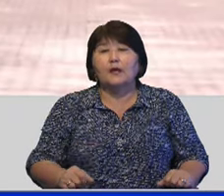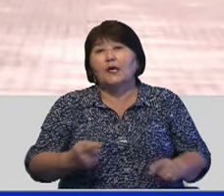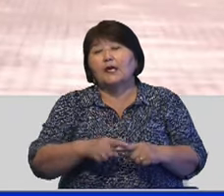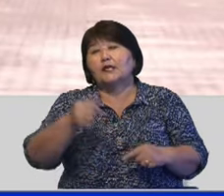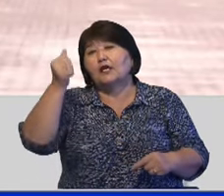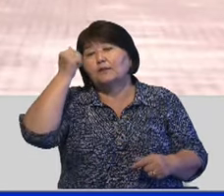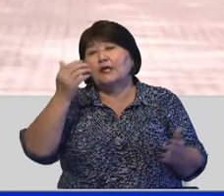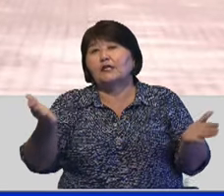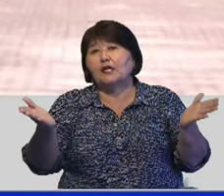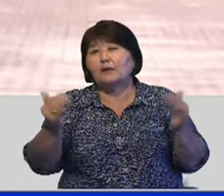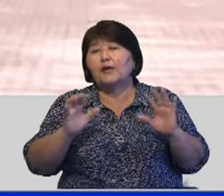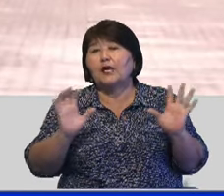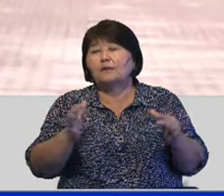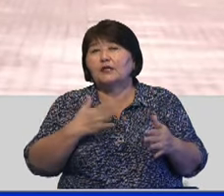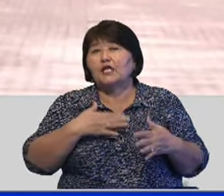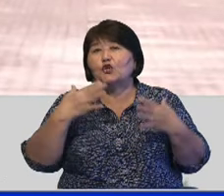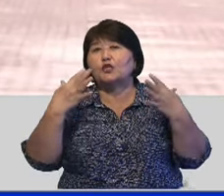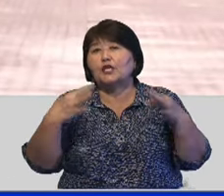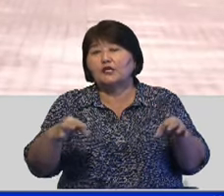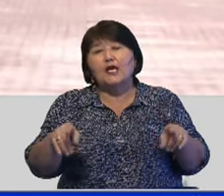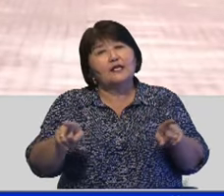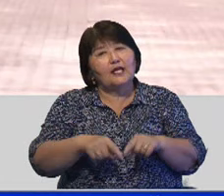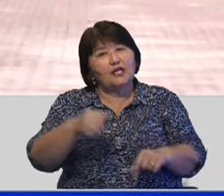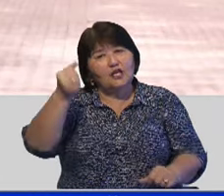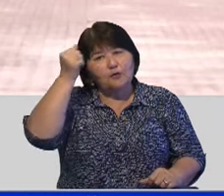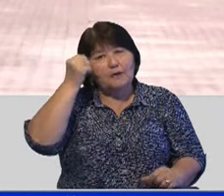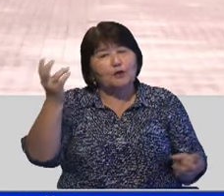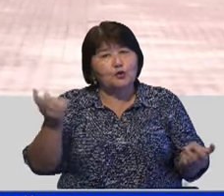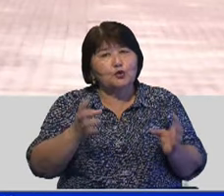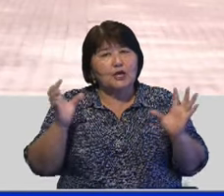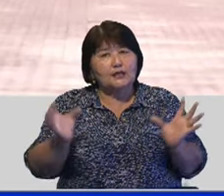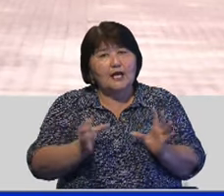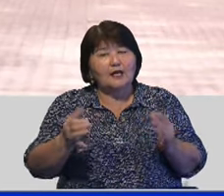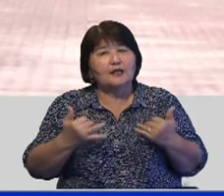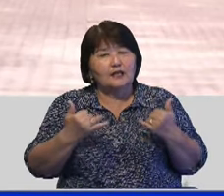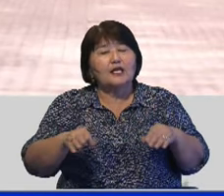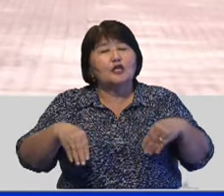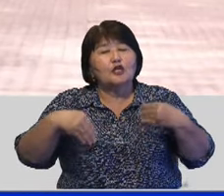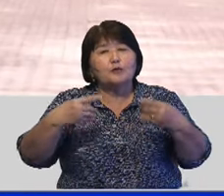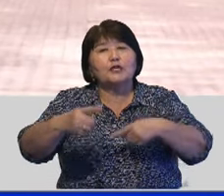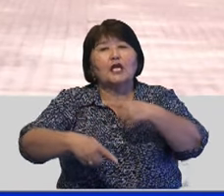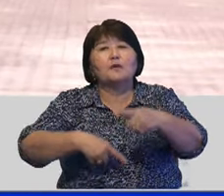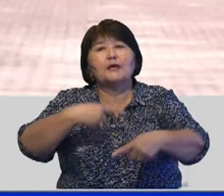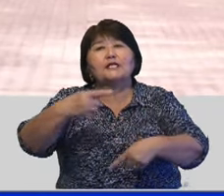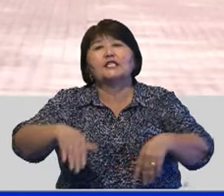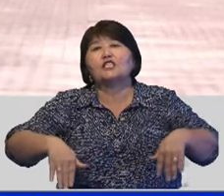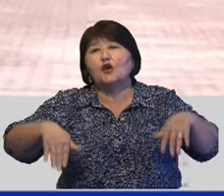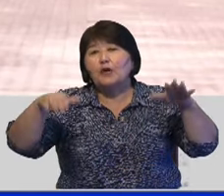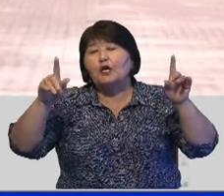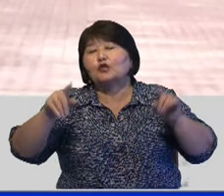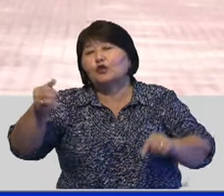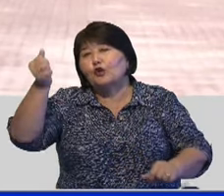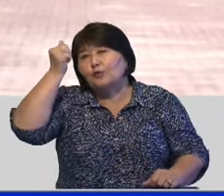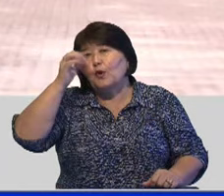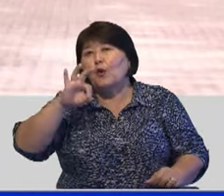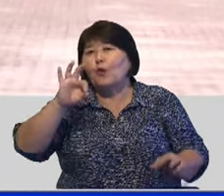Этот памятник призывает беречь нашу независимость. Такие памятники нужно сохранить бережно и передать последующим поколениям, чтобы